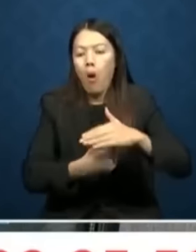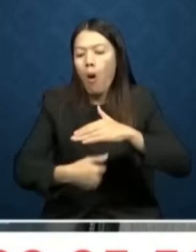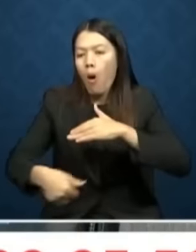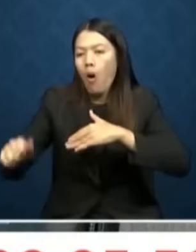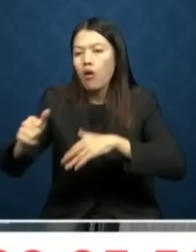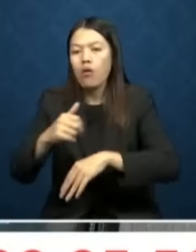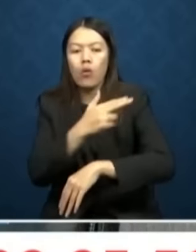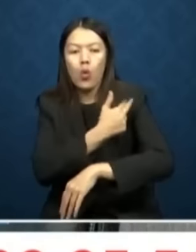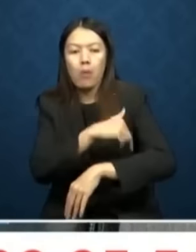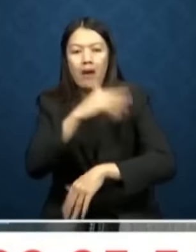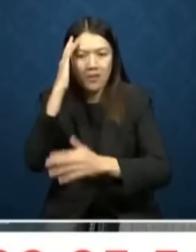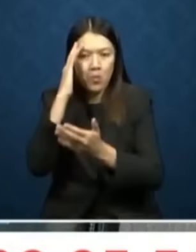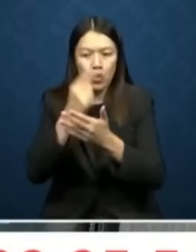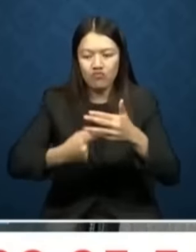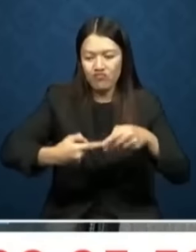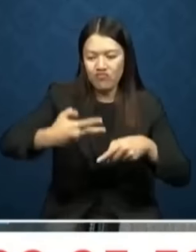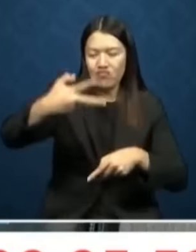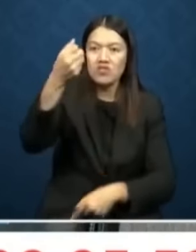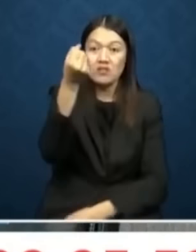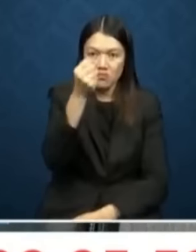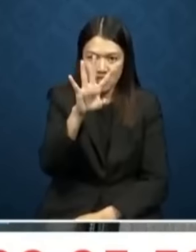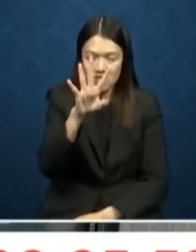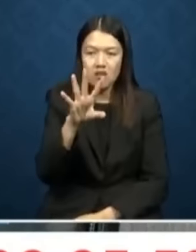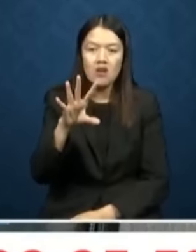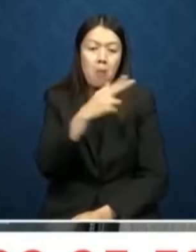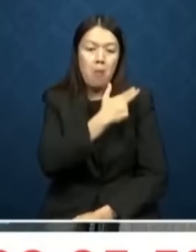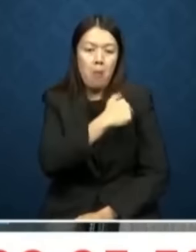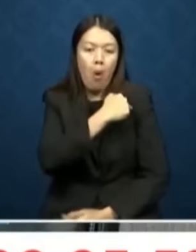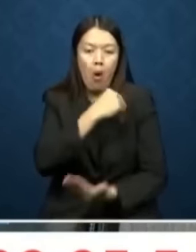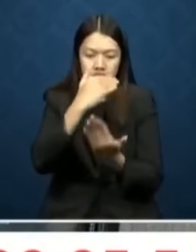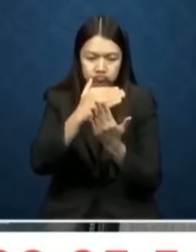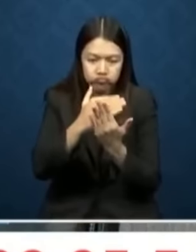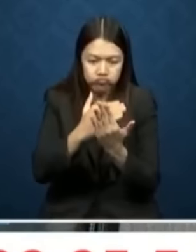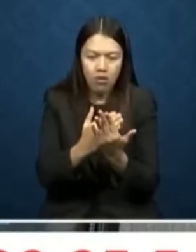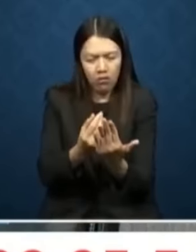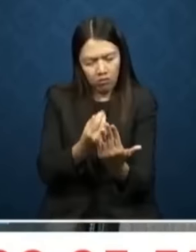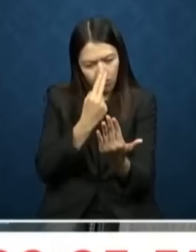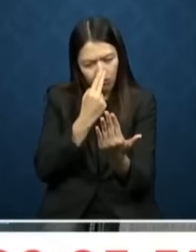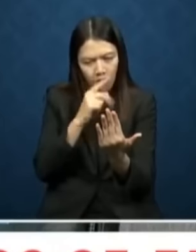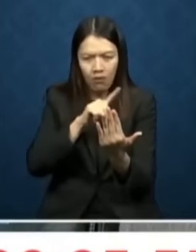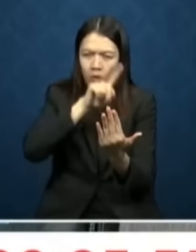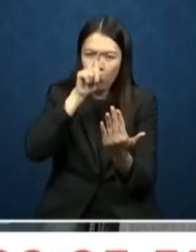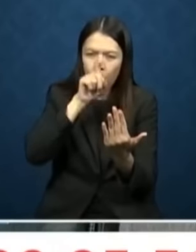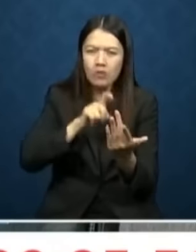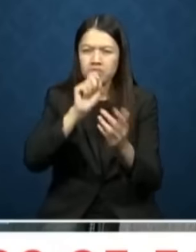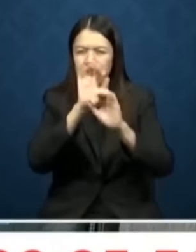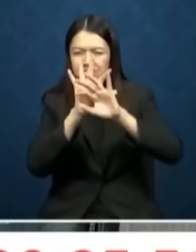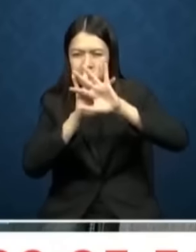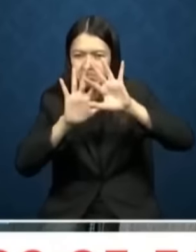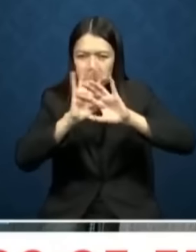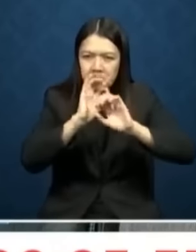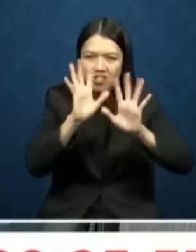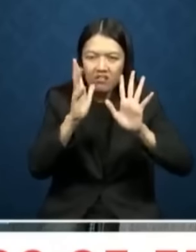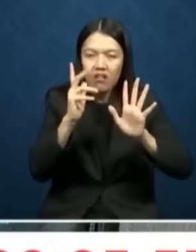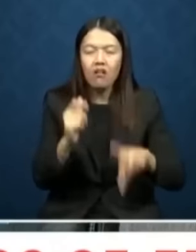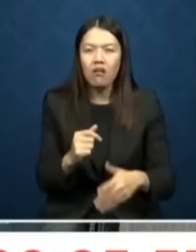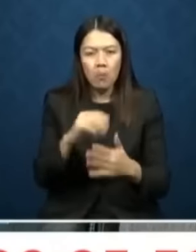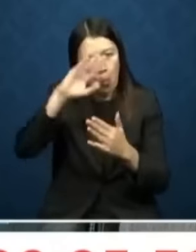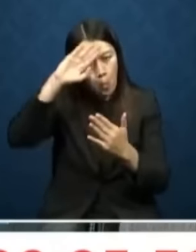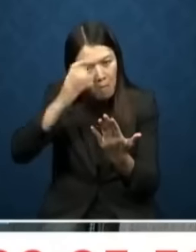น14ด้วยข้อมูลทางการแพทย์ที่เคลือบแคลงที่น่าสงสัยที่ไม่ชัดเจนที่ไม่ชัดเจนน